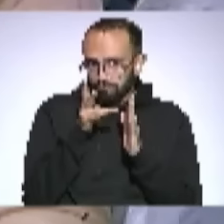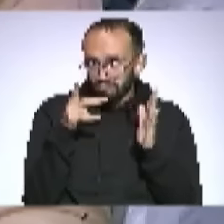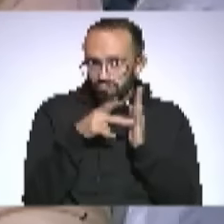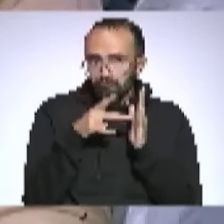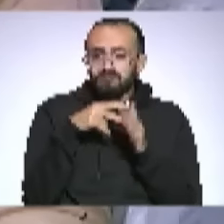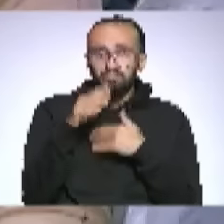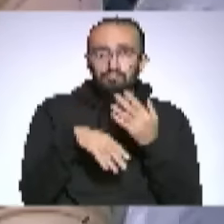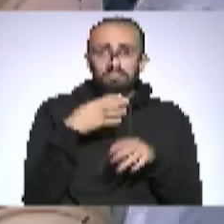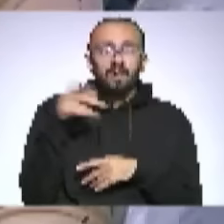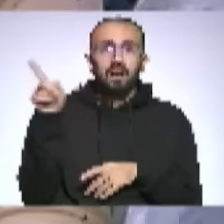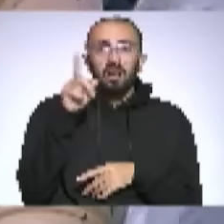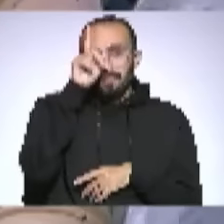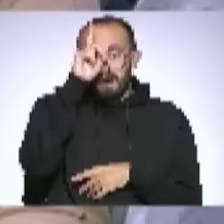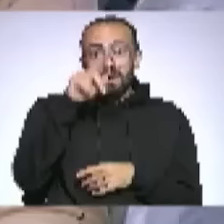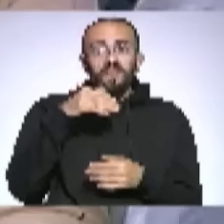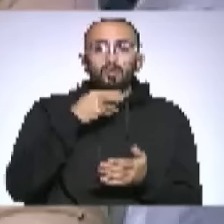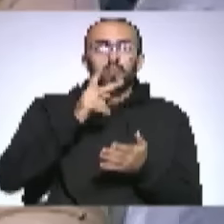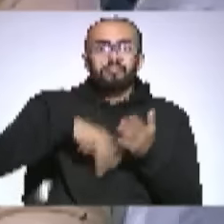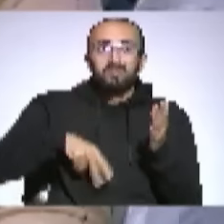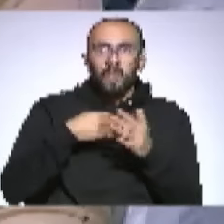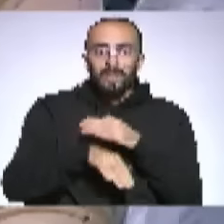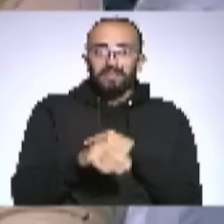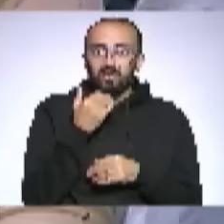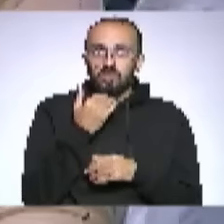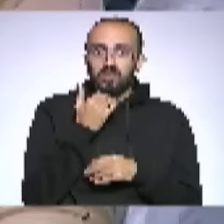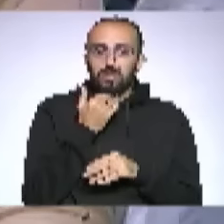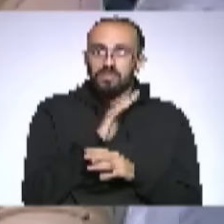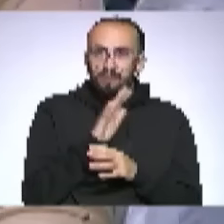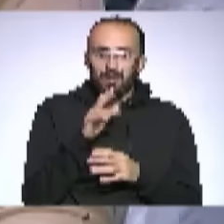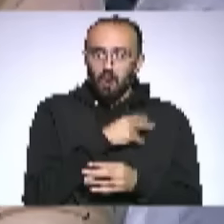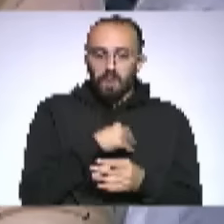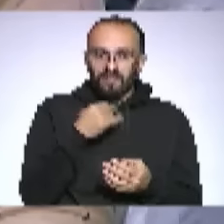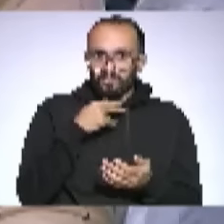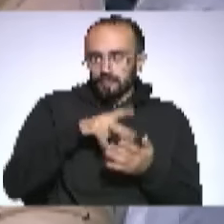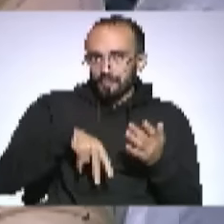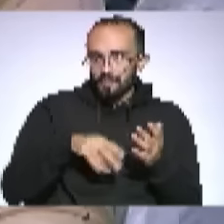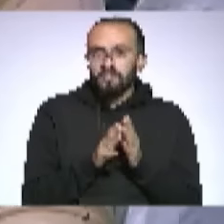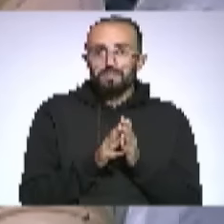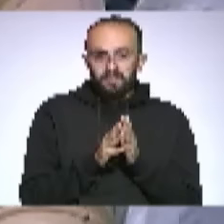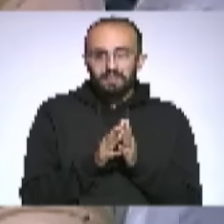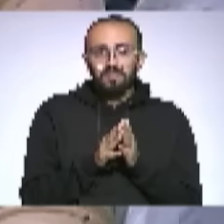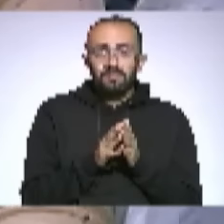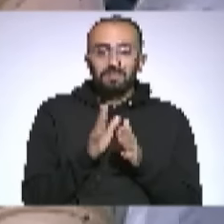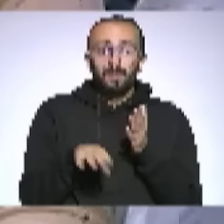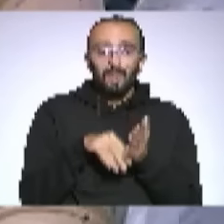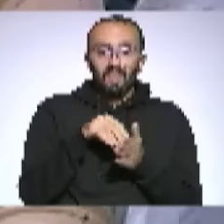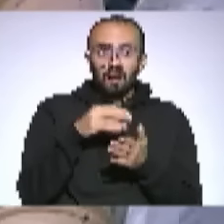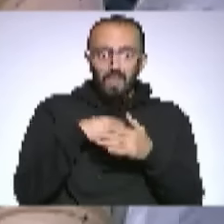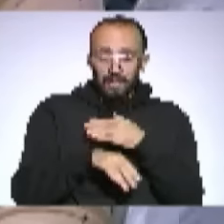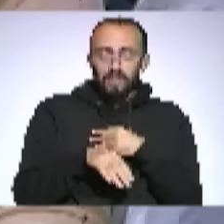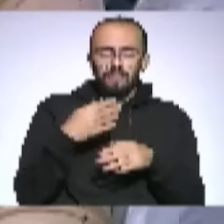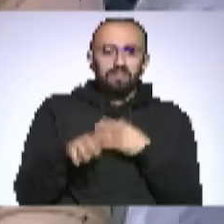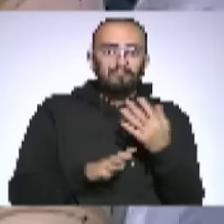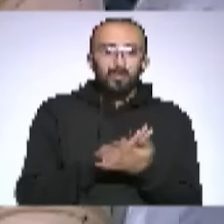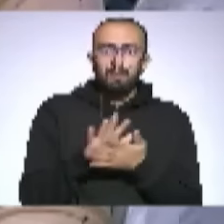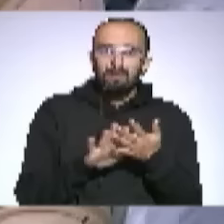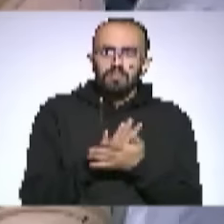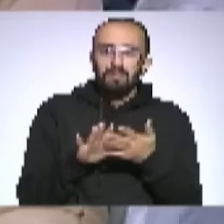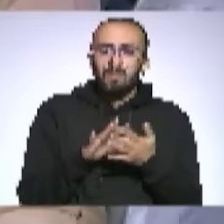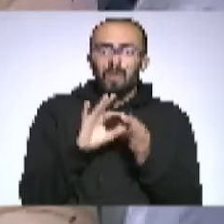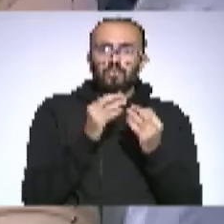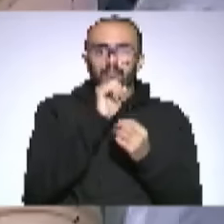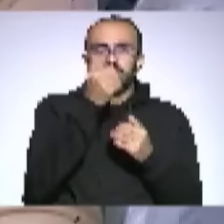لكن دون وثيقه زواج فيش جواز مدني يعني اه وفي بدايه الزواج حصل مشاكل كثير من تدخلات من